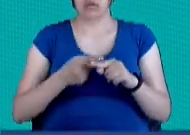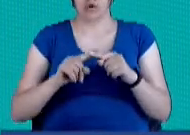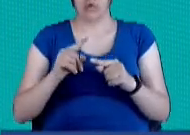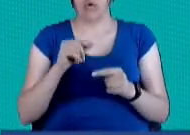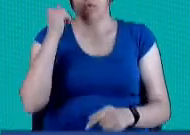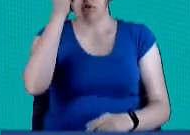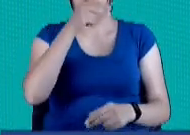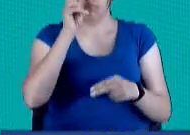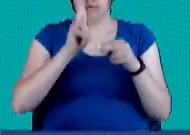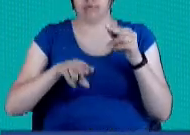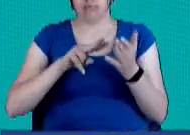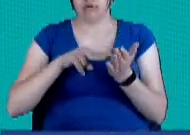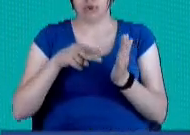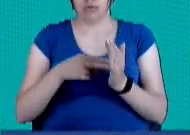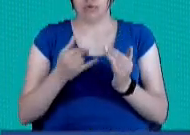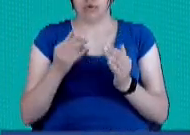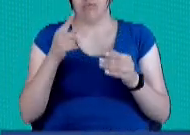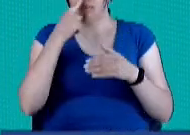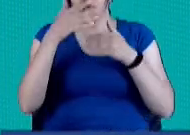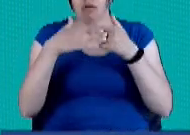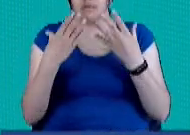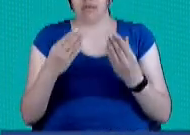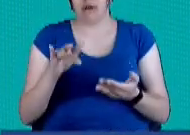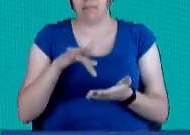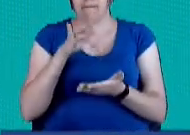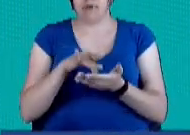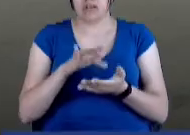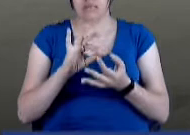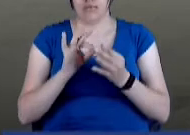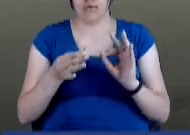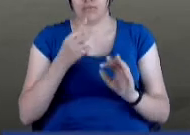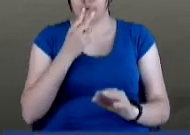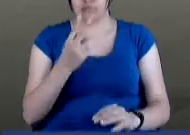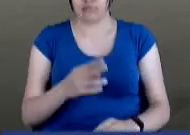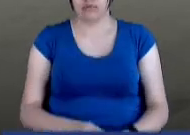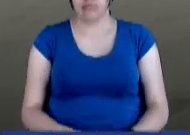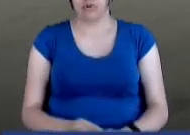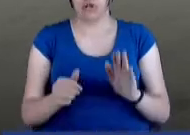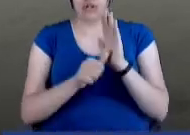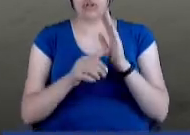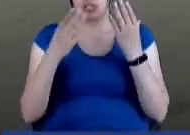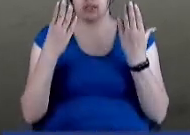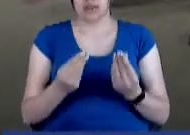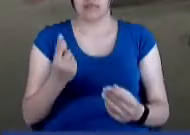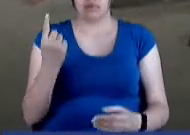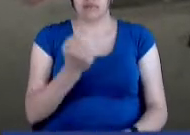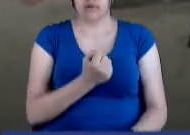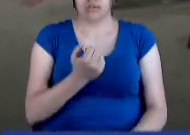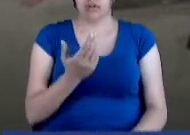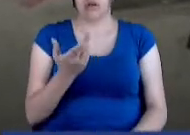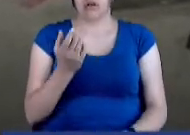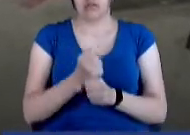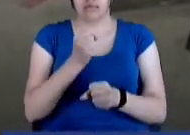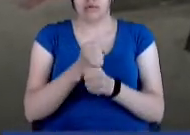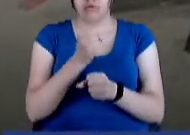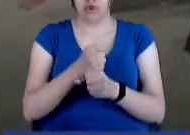цьогоріч у вересні до Дня міста. Подробиці в сюжеті Ольги Дмитриченко. 6 днів на тиждень над створенням нової площі